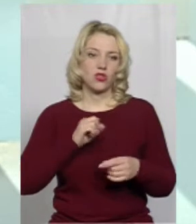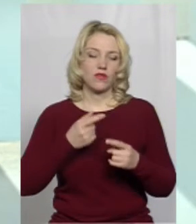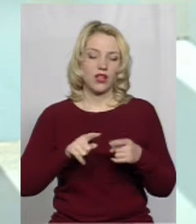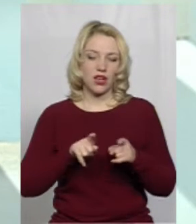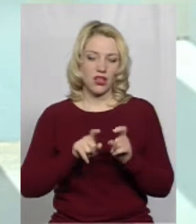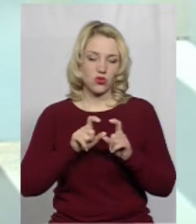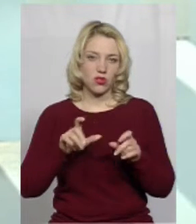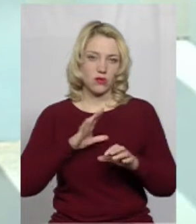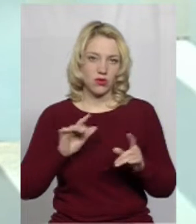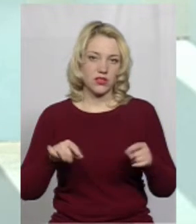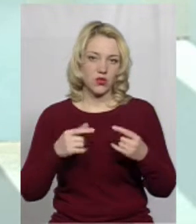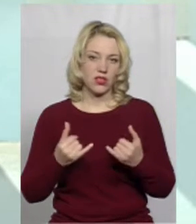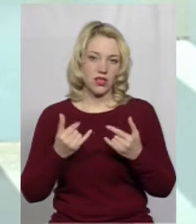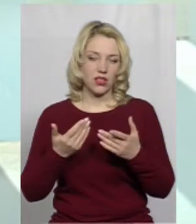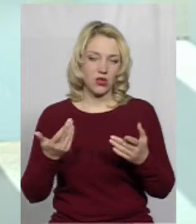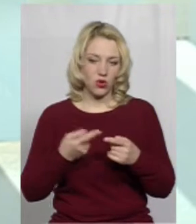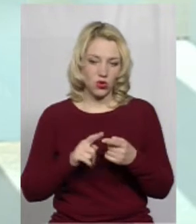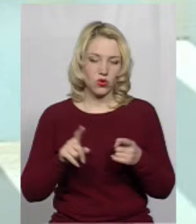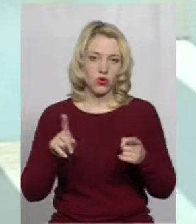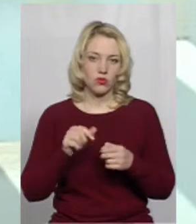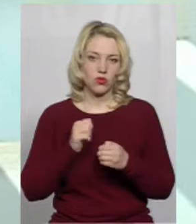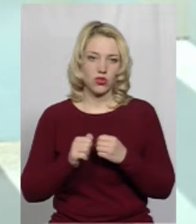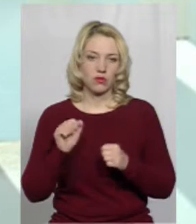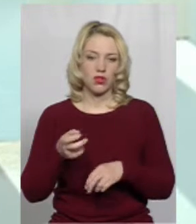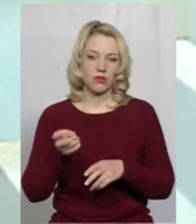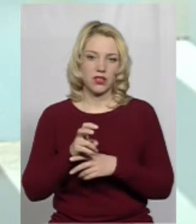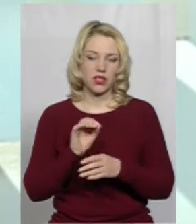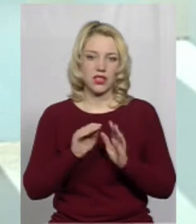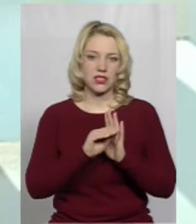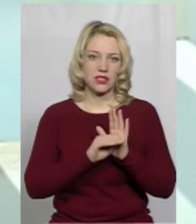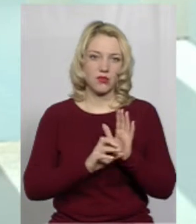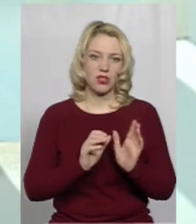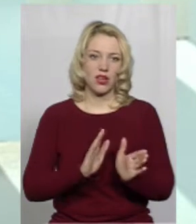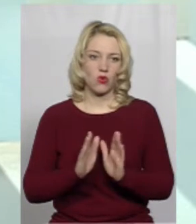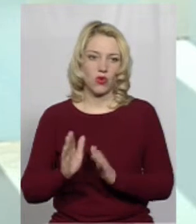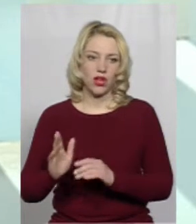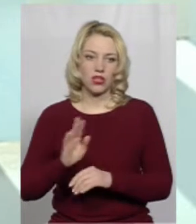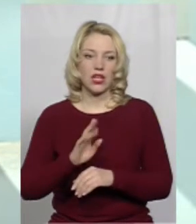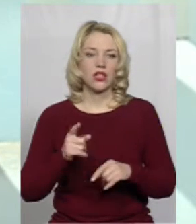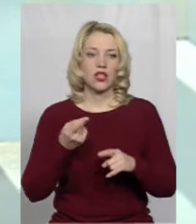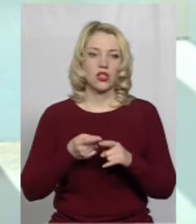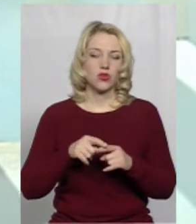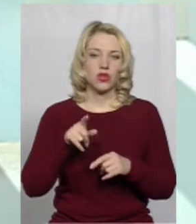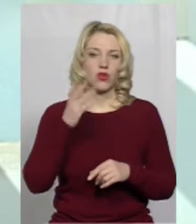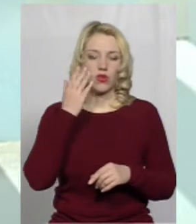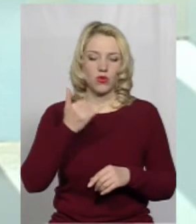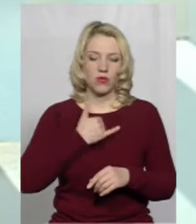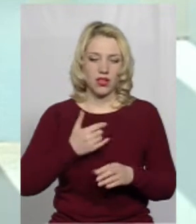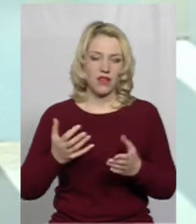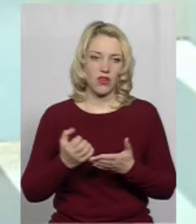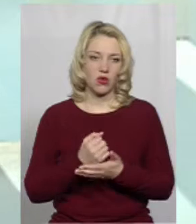була створена для того, щоб кожен міг прийти, знаєте, систематично, регулярно, не тоді, коли в мене виходить. Ми